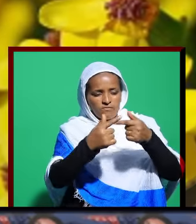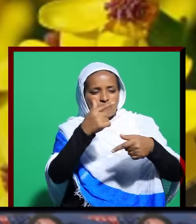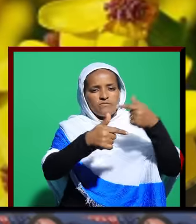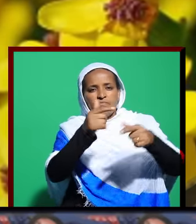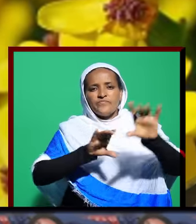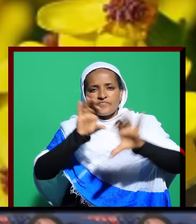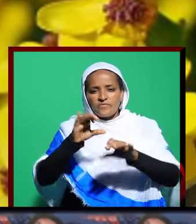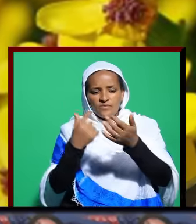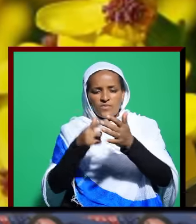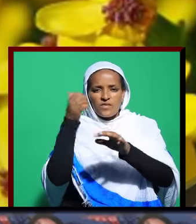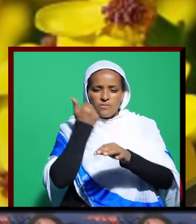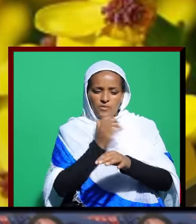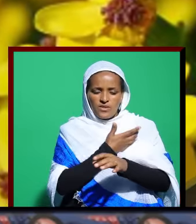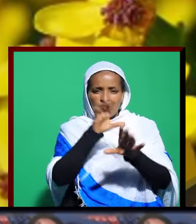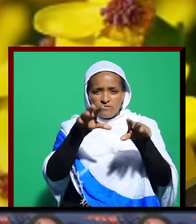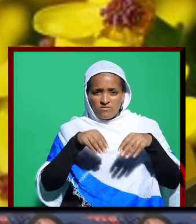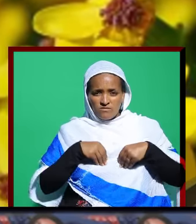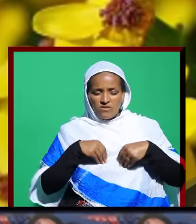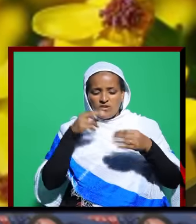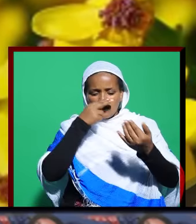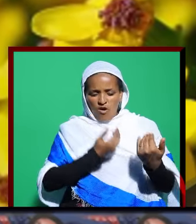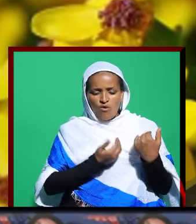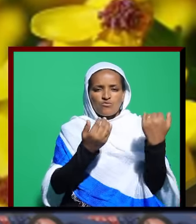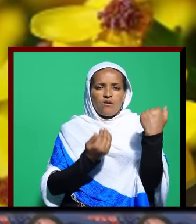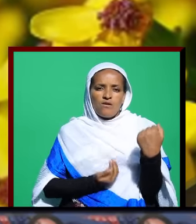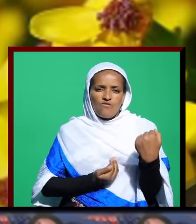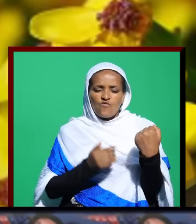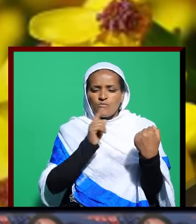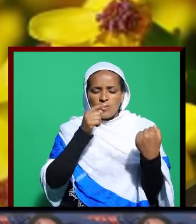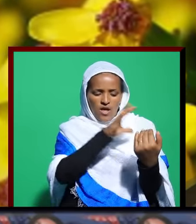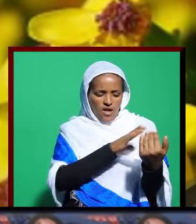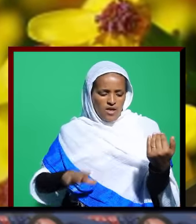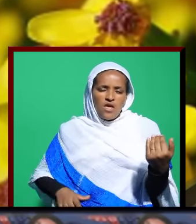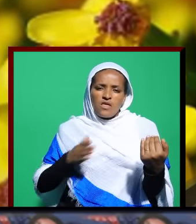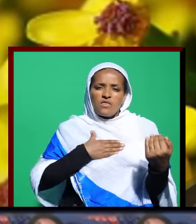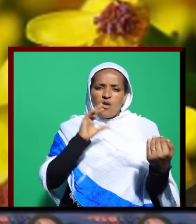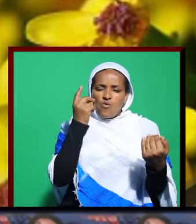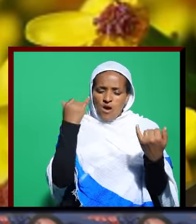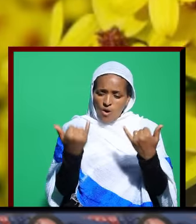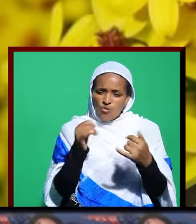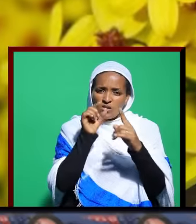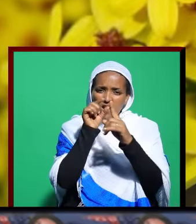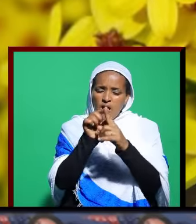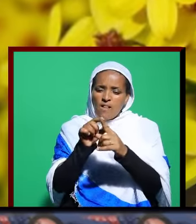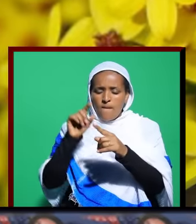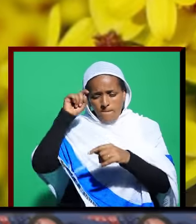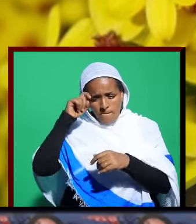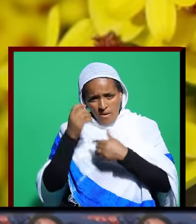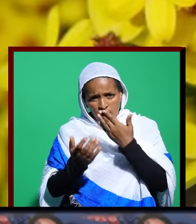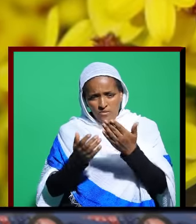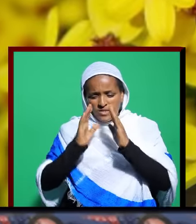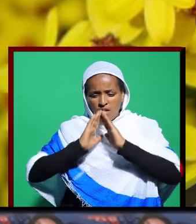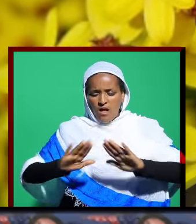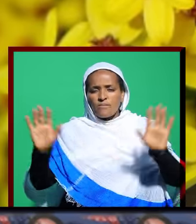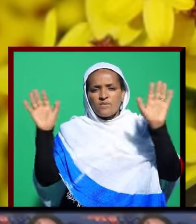ቤተ መቅደስ እንዲሄድ አደረገው። ከዛ ከእመቤታችን ተቀበለና ሕፃኑን ታቀፈው። ታቅፎ ምን አለው? ጌታ ሆይ አሁን እንደ ቃልህ